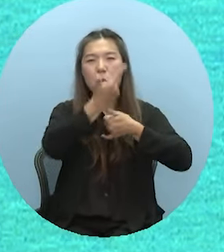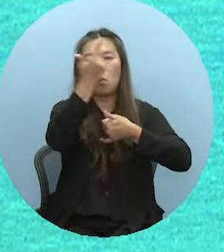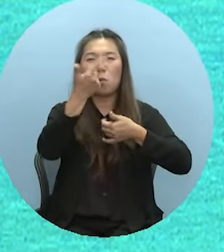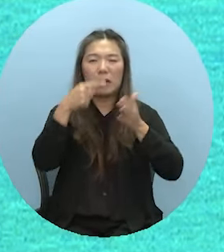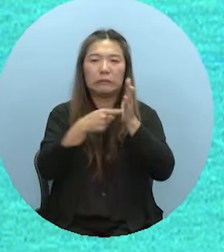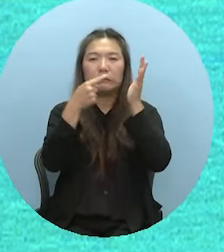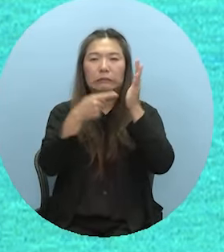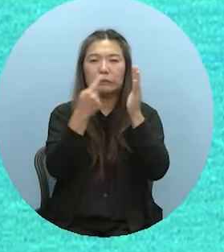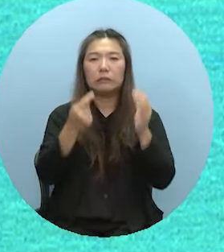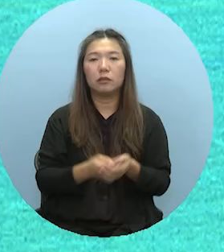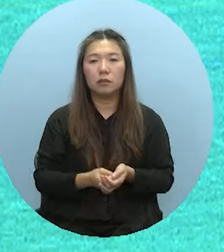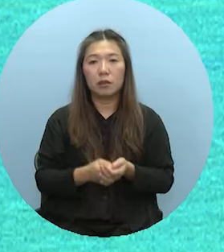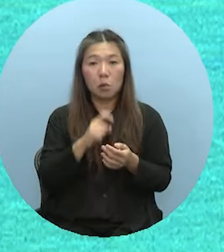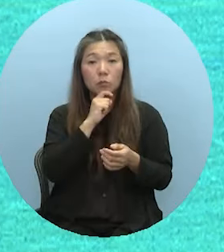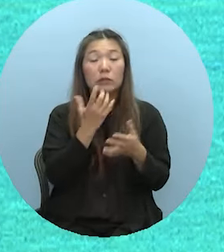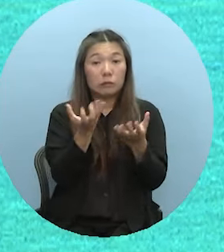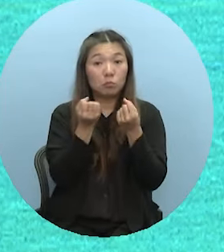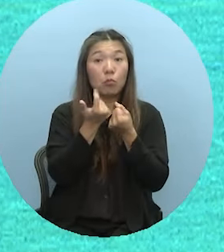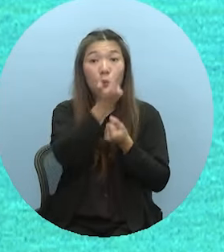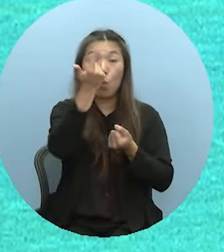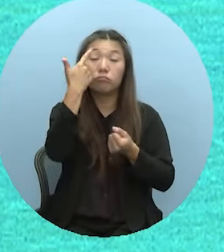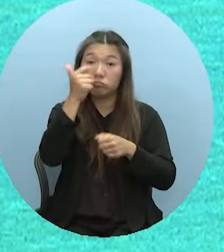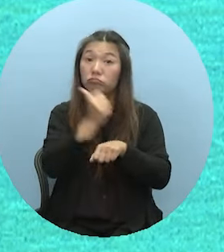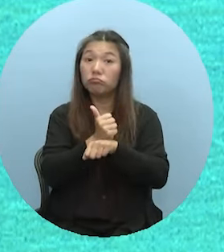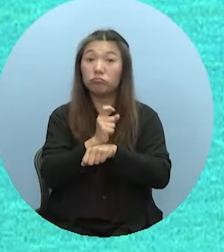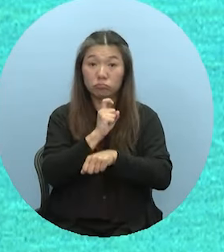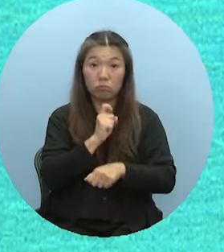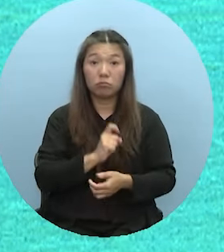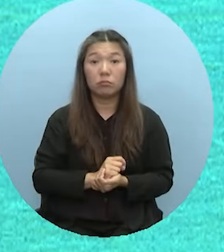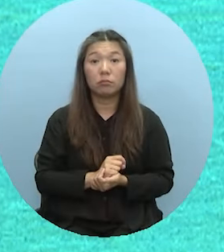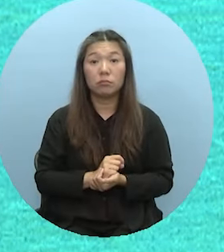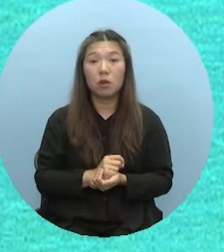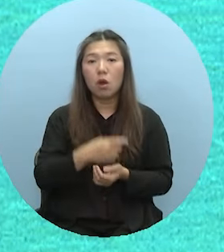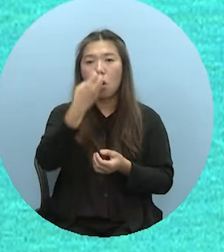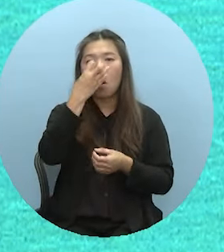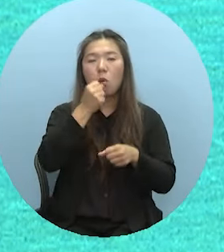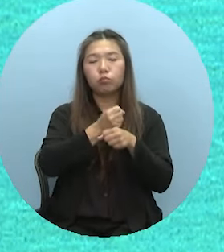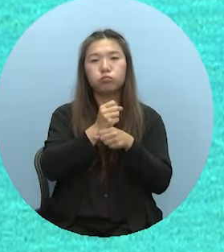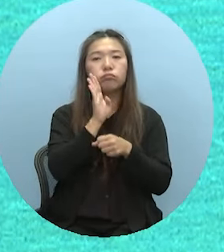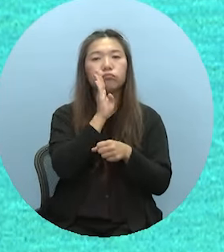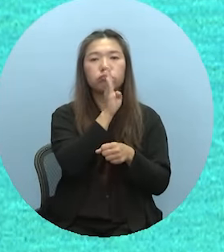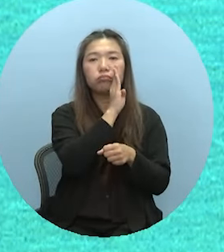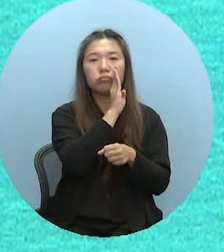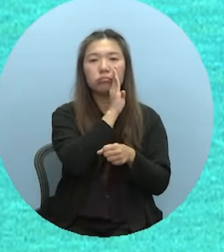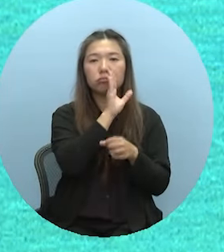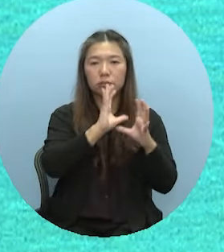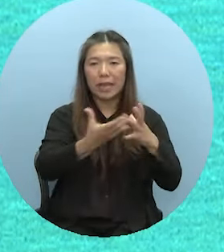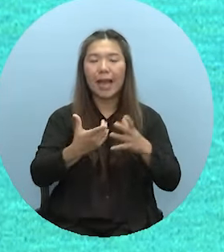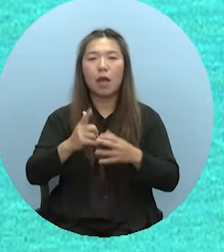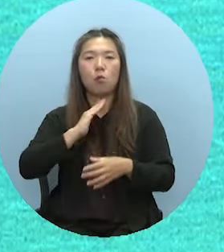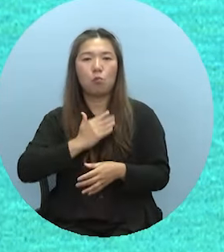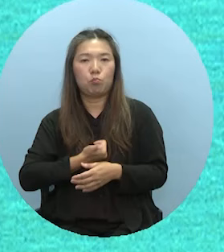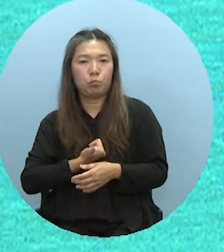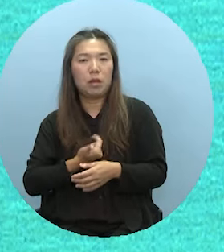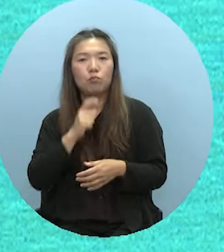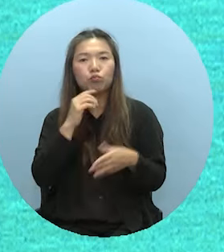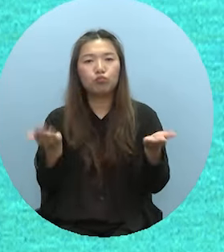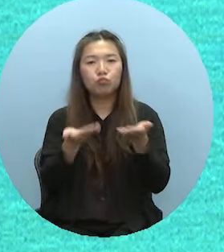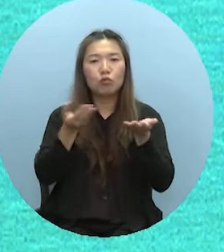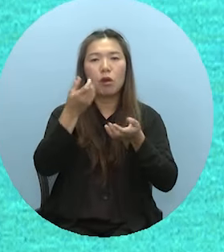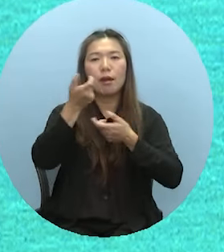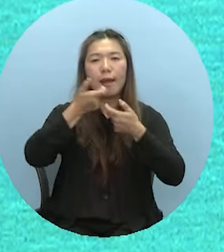挑戰，亦都迎來很多新的機遇。香港工商界和企業家作為推動經